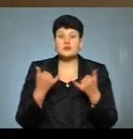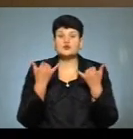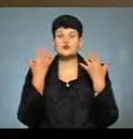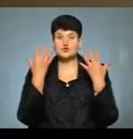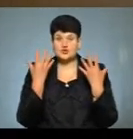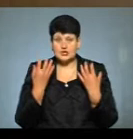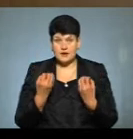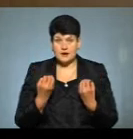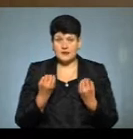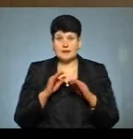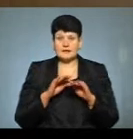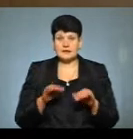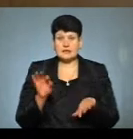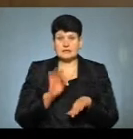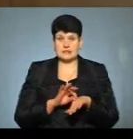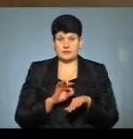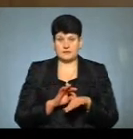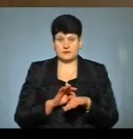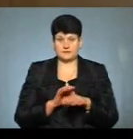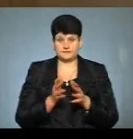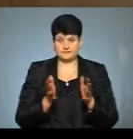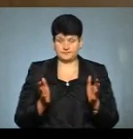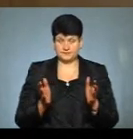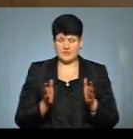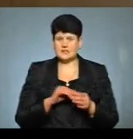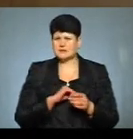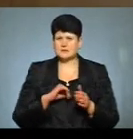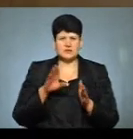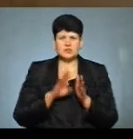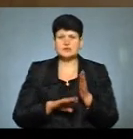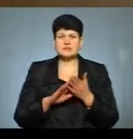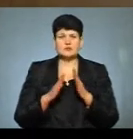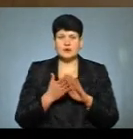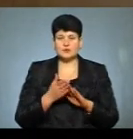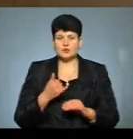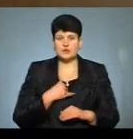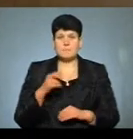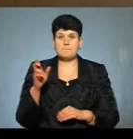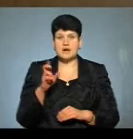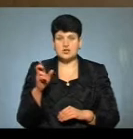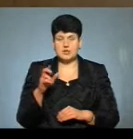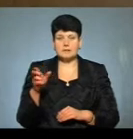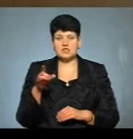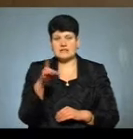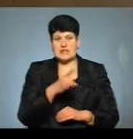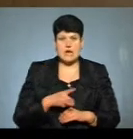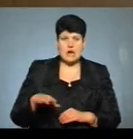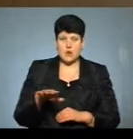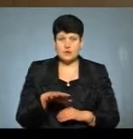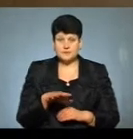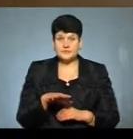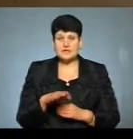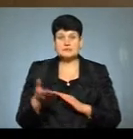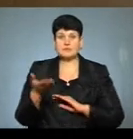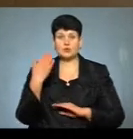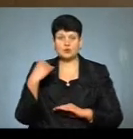дня діти захворіли. Найгірша ситуація в нас є в Бережанах і в Бережанському районі. З